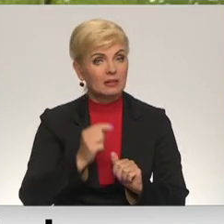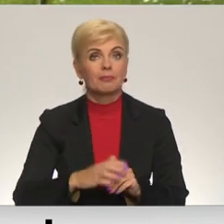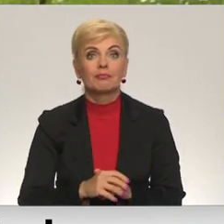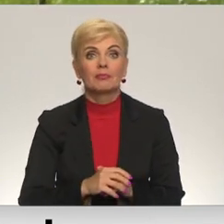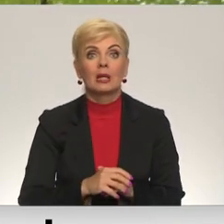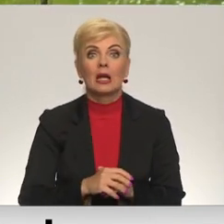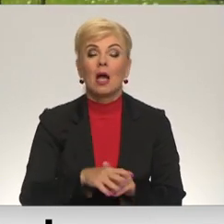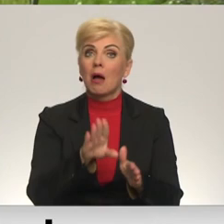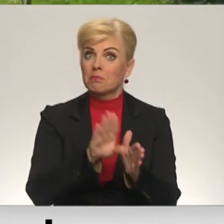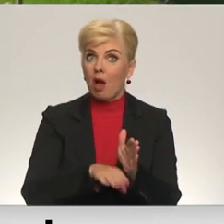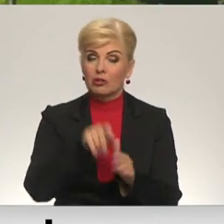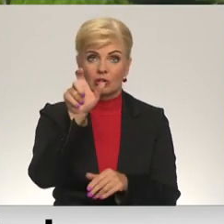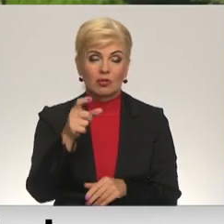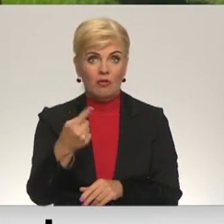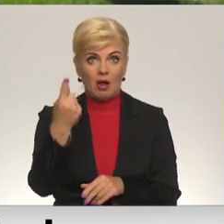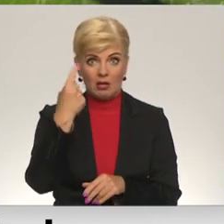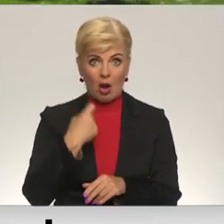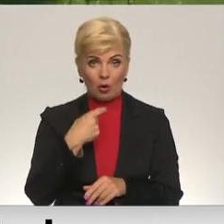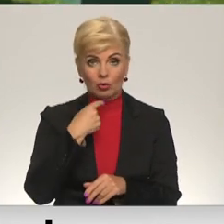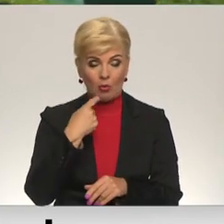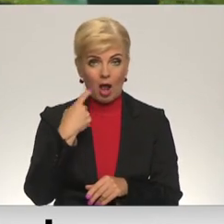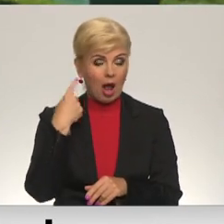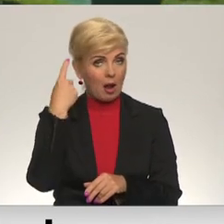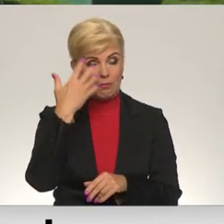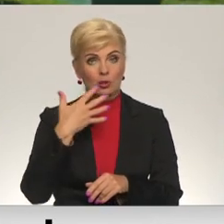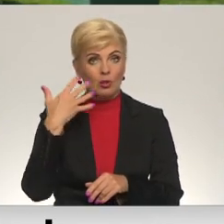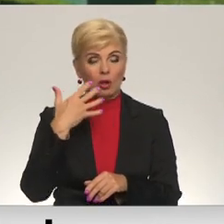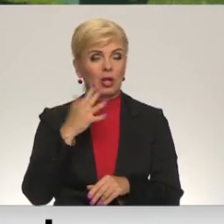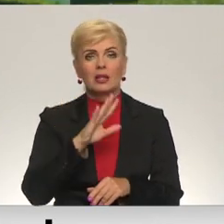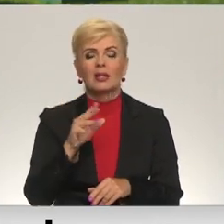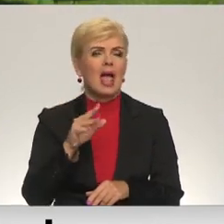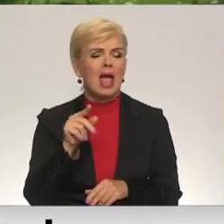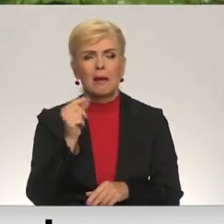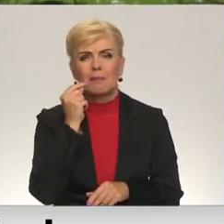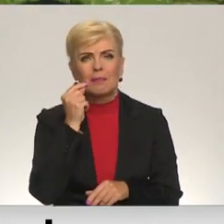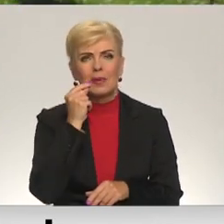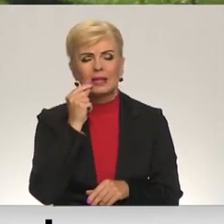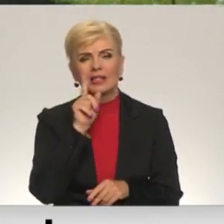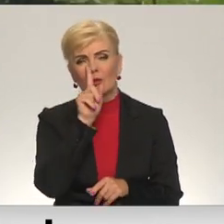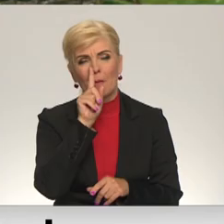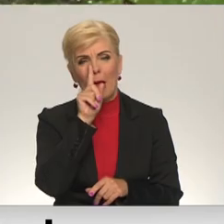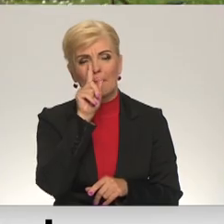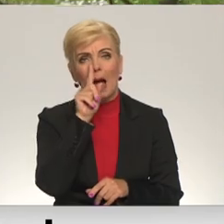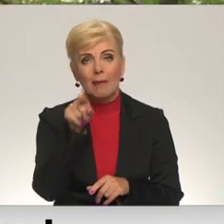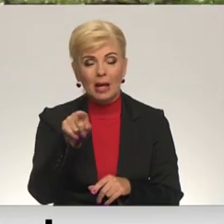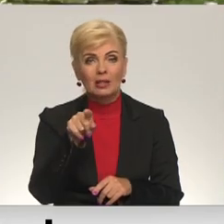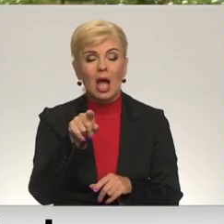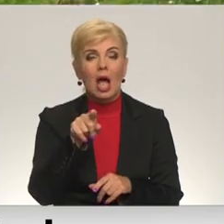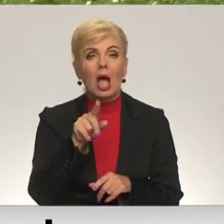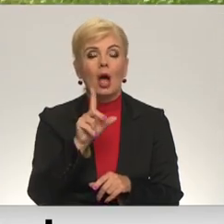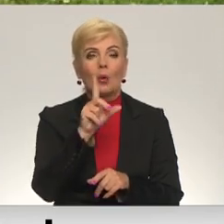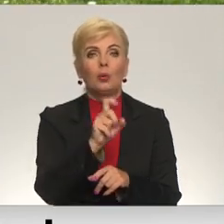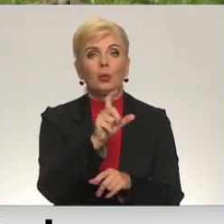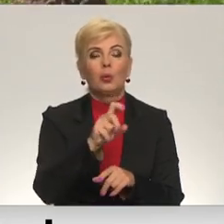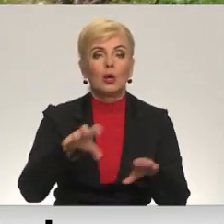Man parasti cilvēki prasa, vai tas apdullina? Nē, tas bites nomāna. Viņām papūš dūmus, tas nozīmē,